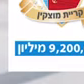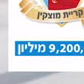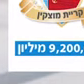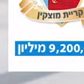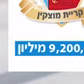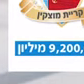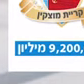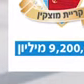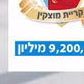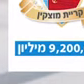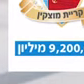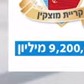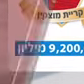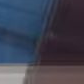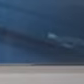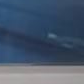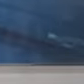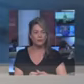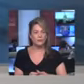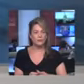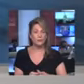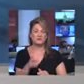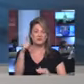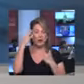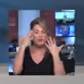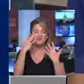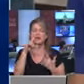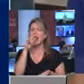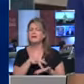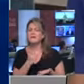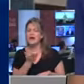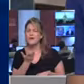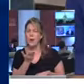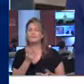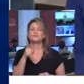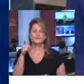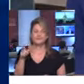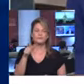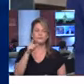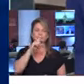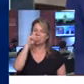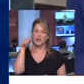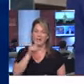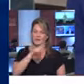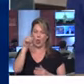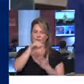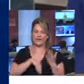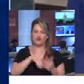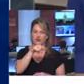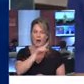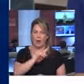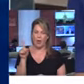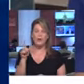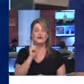ערים, צריך לומר, בהמשך הרשימה. אם תשאל את עצמך, גדעון, איפה תל אביב, אז היא למעשה ירדה במתן אישורי בנייה, היא לא נמצאת ברשימה הזו, וצריך